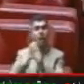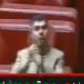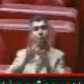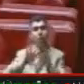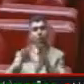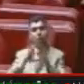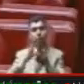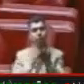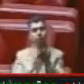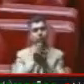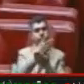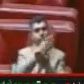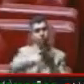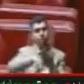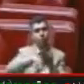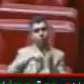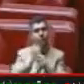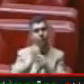ومعابر لكل